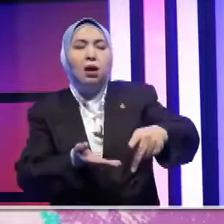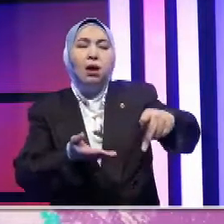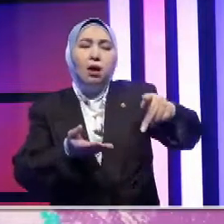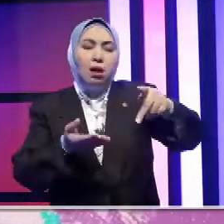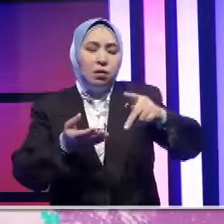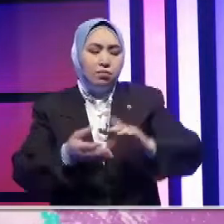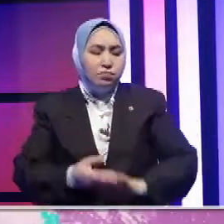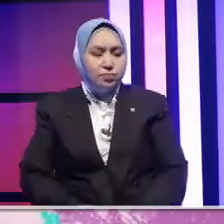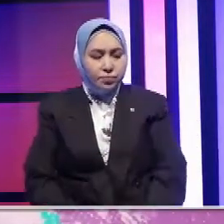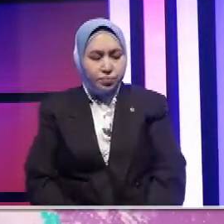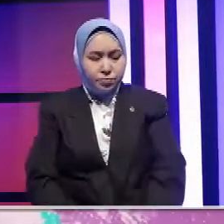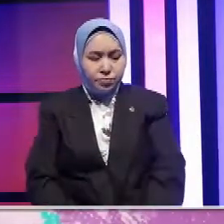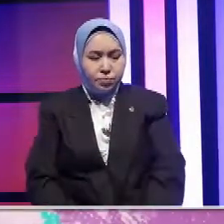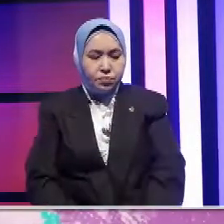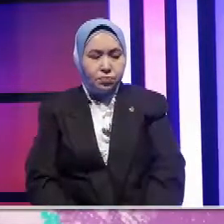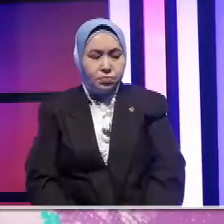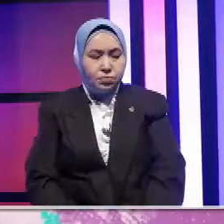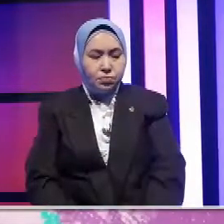القربى،